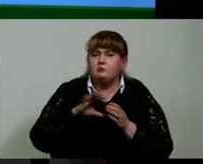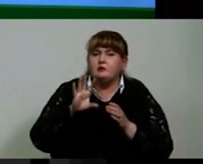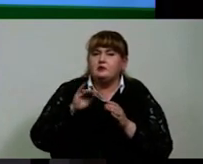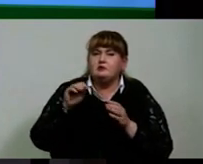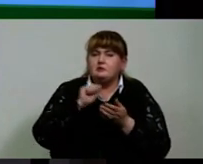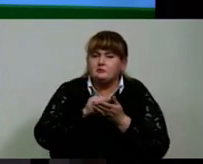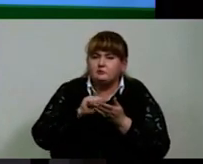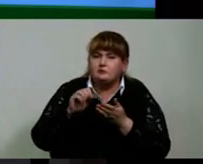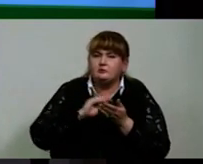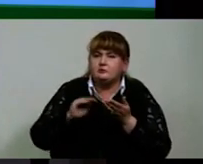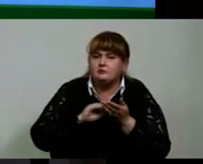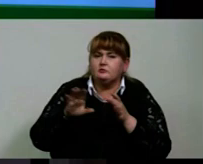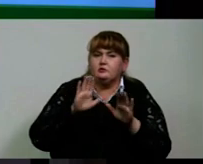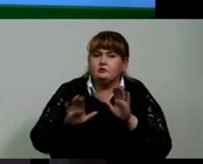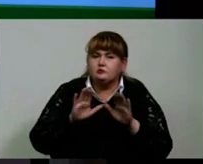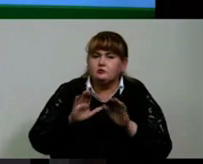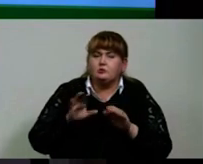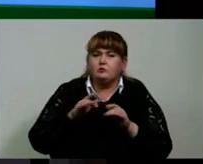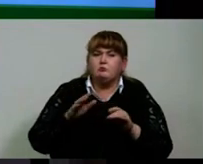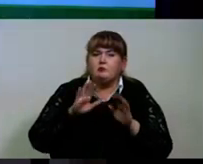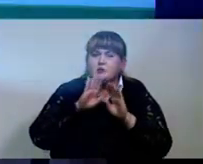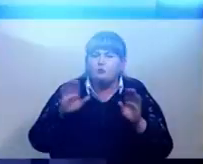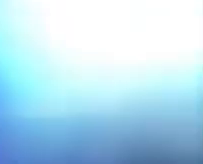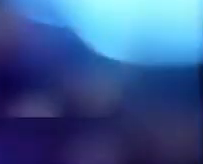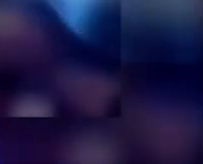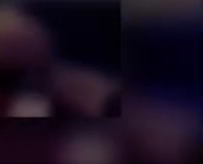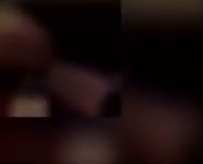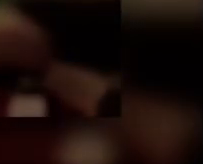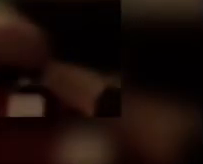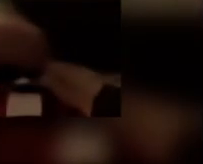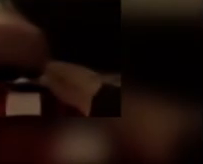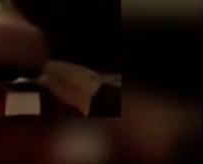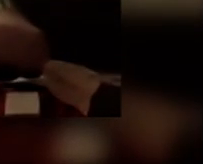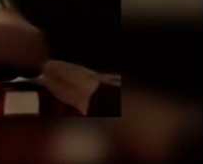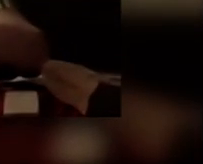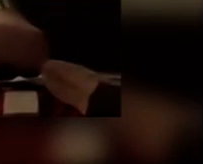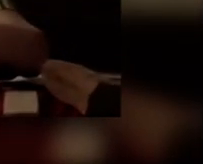сценаристом, и режиссером, и постановщиком этого фильма.